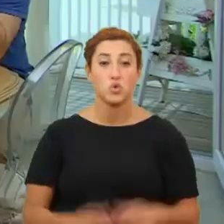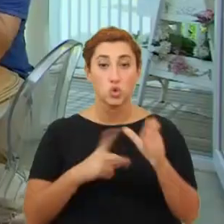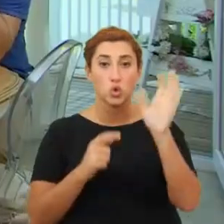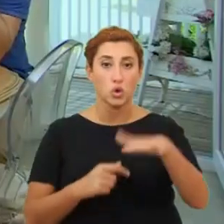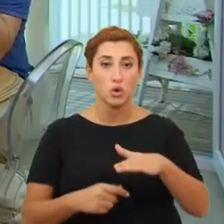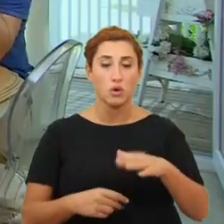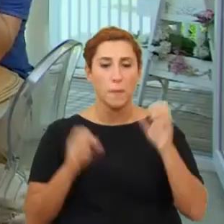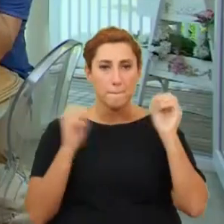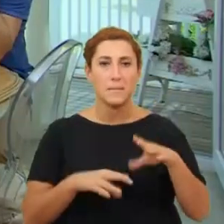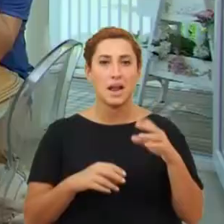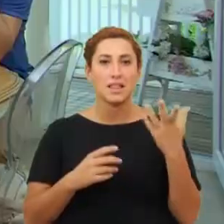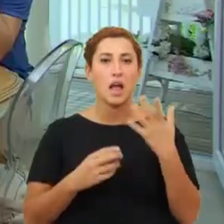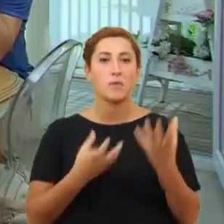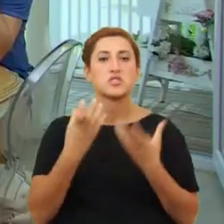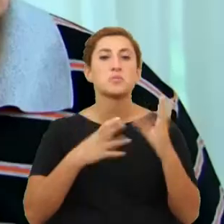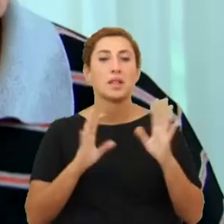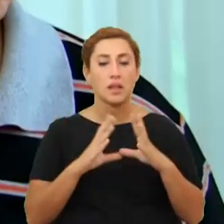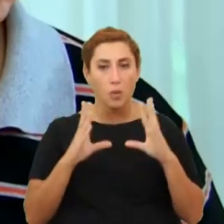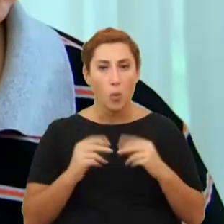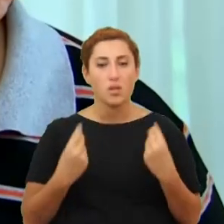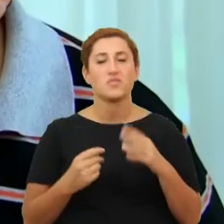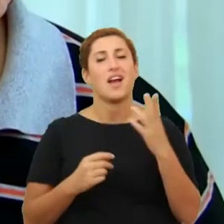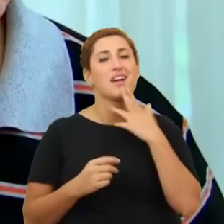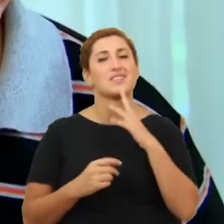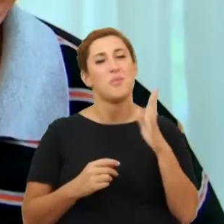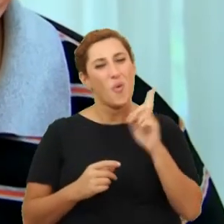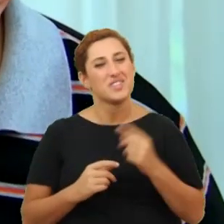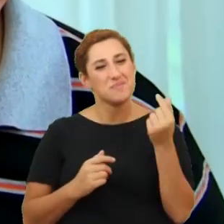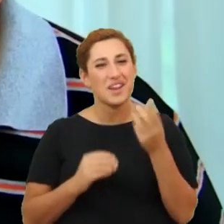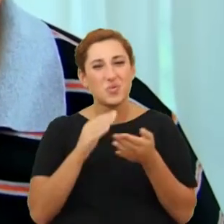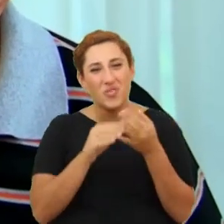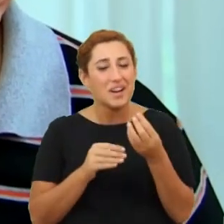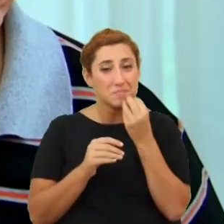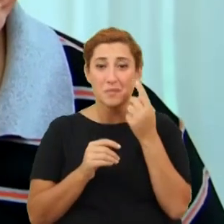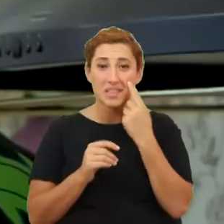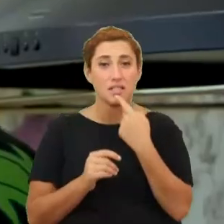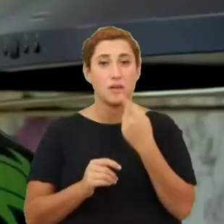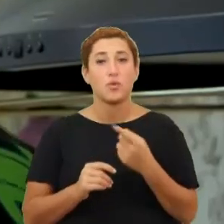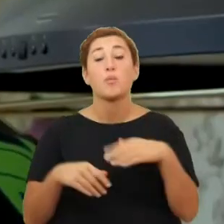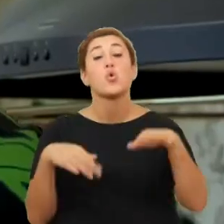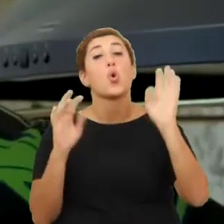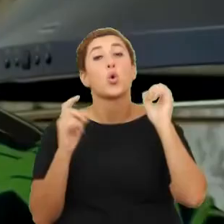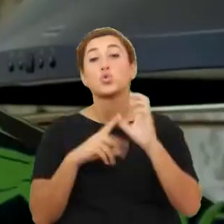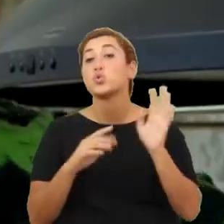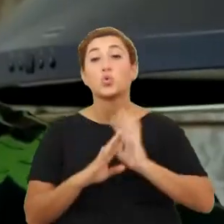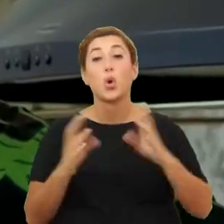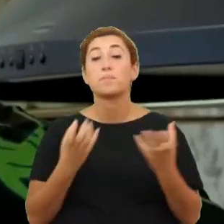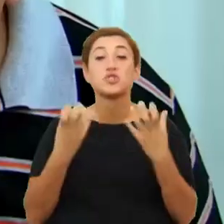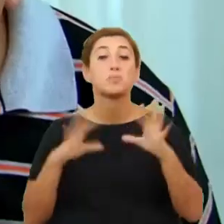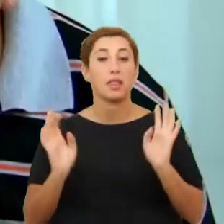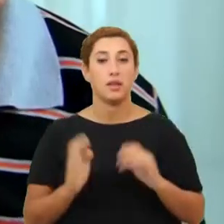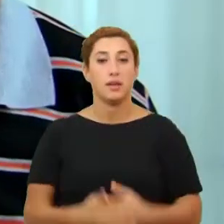Şükrü! Bırak onu, daha demlenecek, pişmedi daha. Ya kızım, önden biraz fragman alsam diyeyim ya. Yok Şükrü, yok.